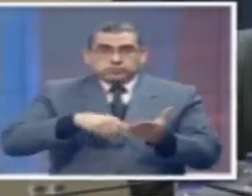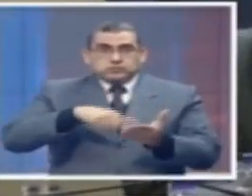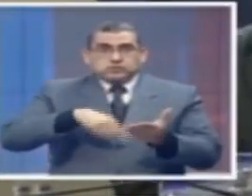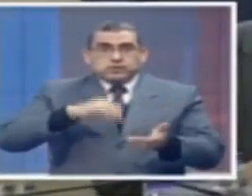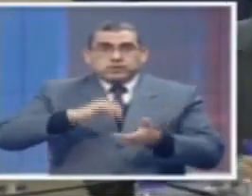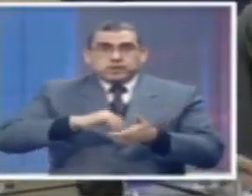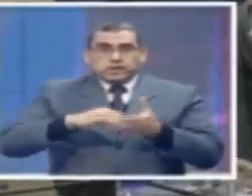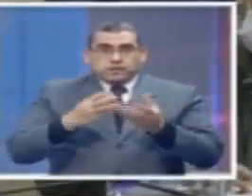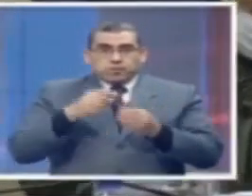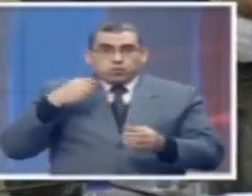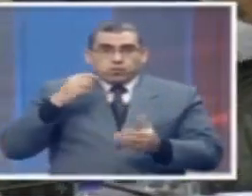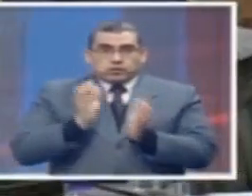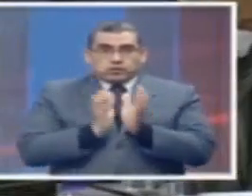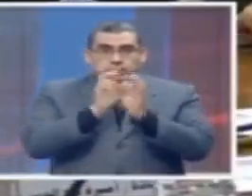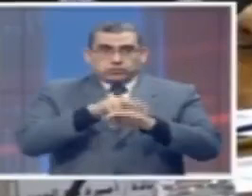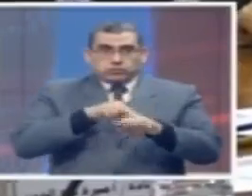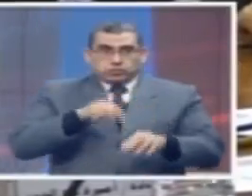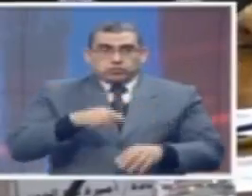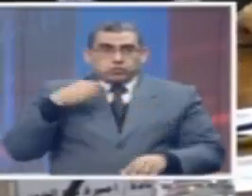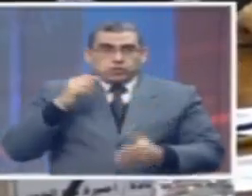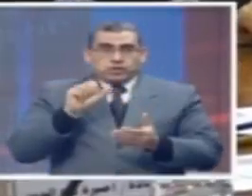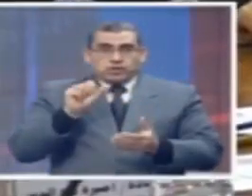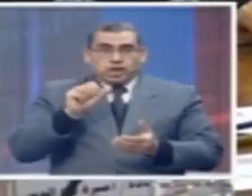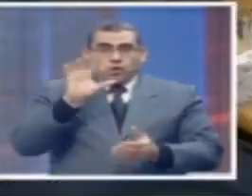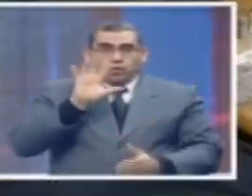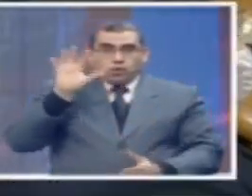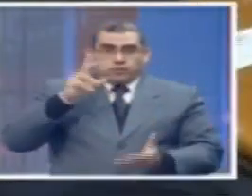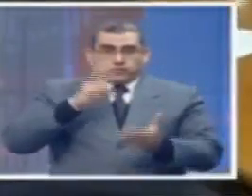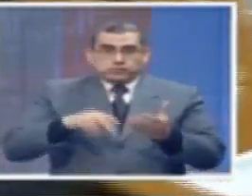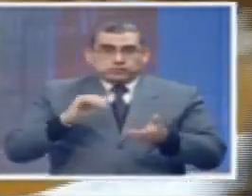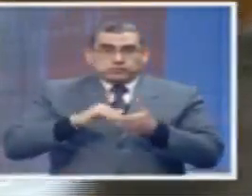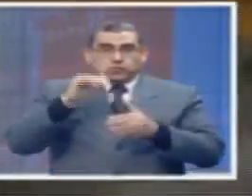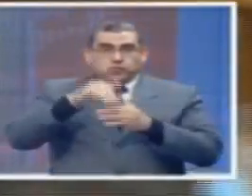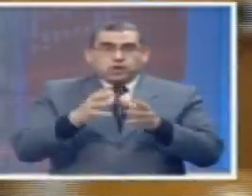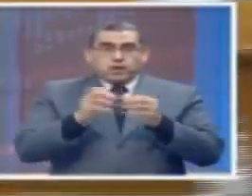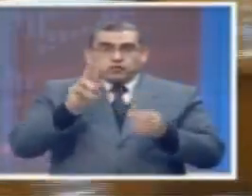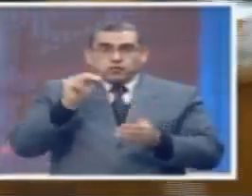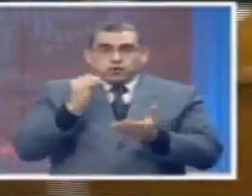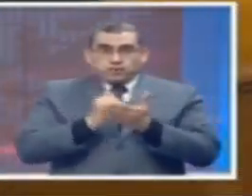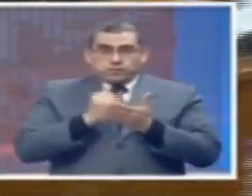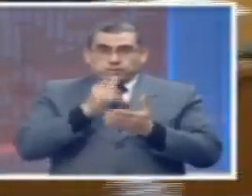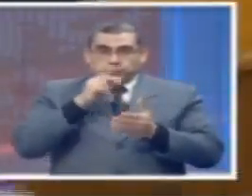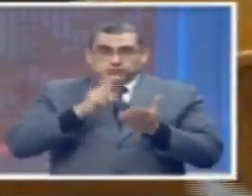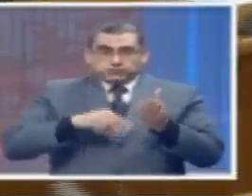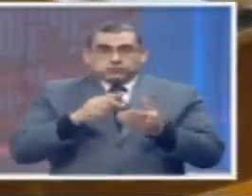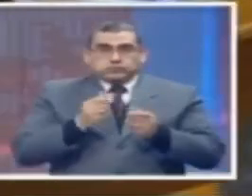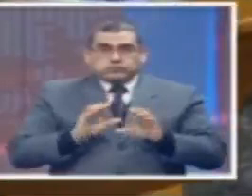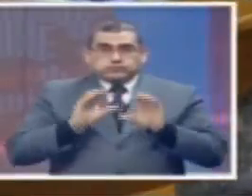اتفاقية بين وزارة التضامن الاجتماعي والاتحاد الأوروبي وبرنامج الأمم المتحدة الإنمائي